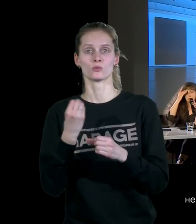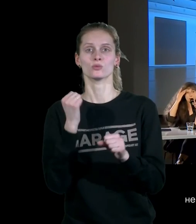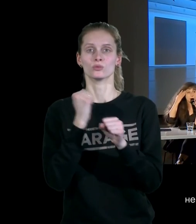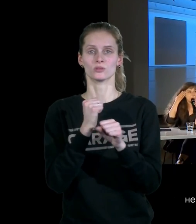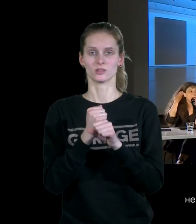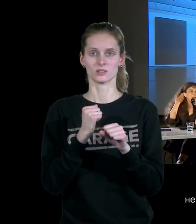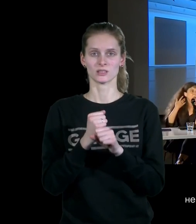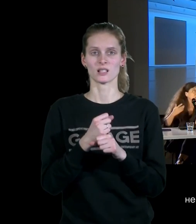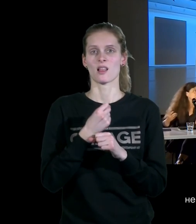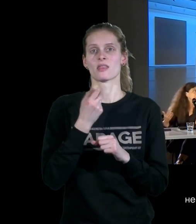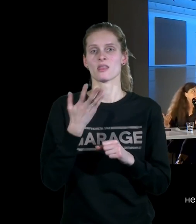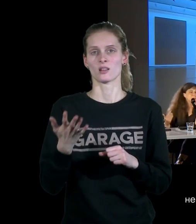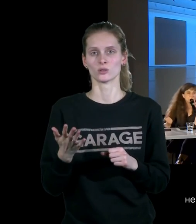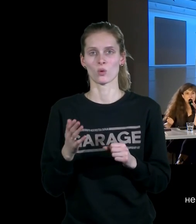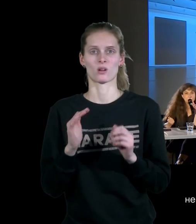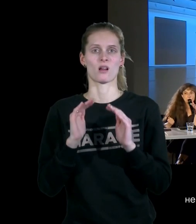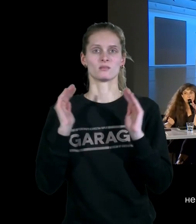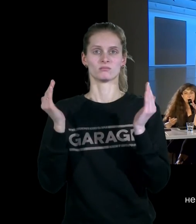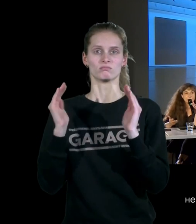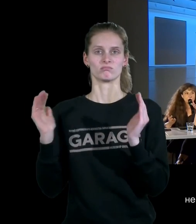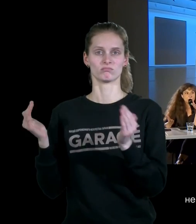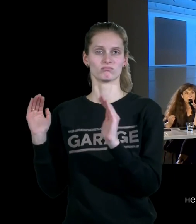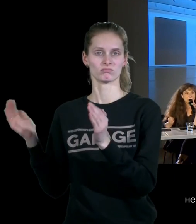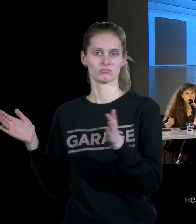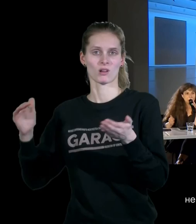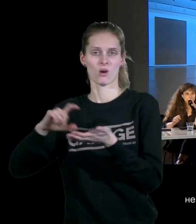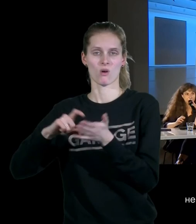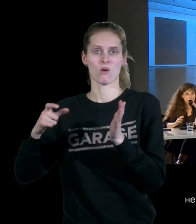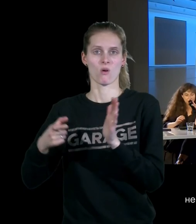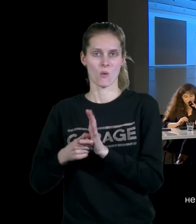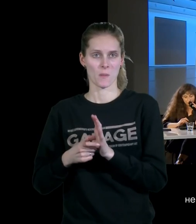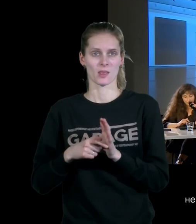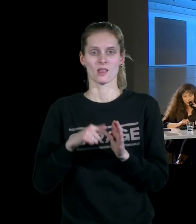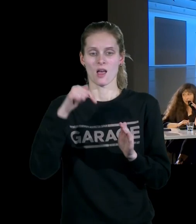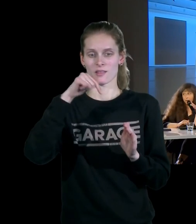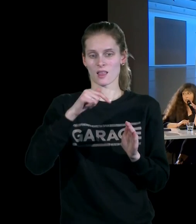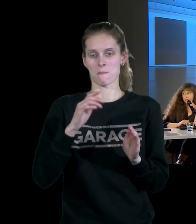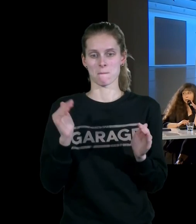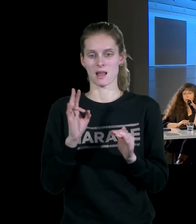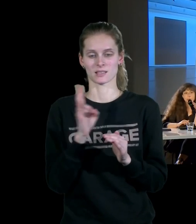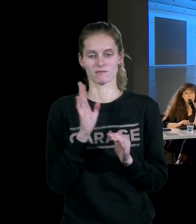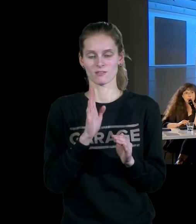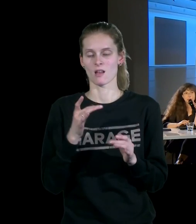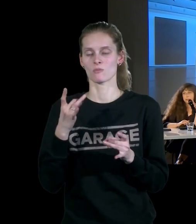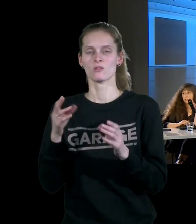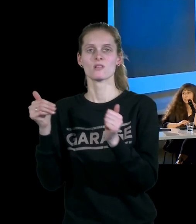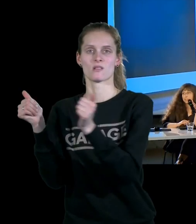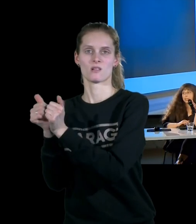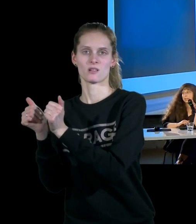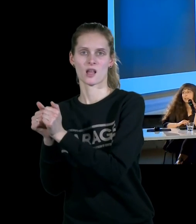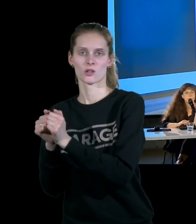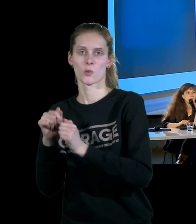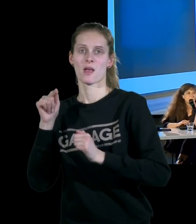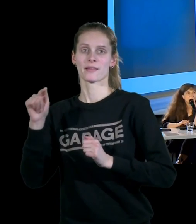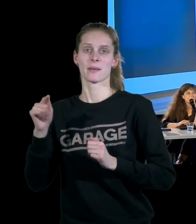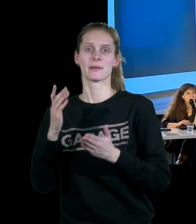в коллекции Доминилов, это уже не в самой капелле, а в музее, который находится рядом, в котором висят картины серые